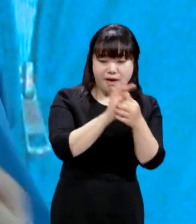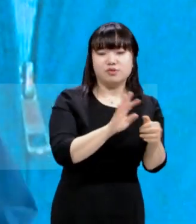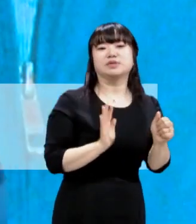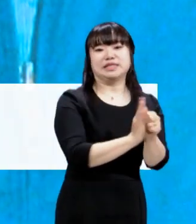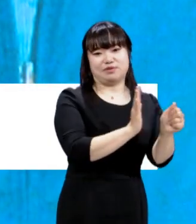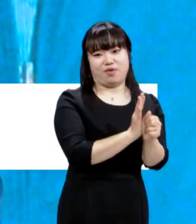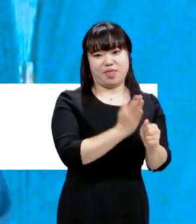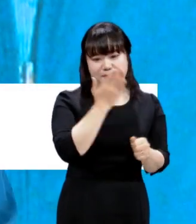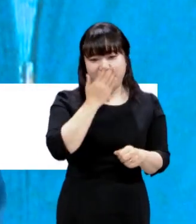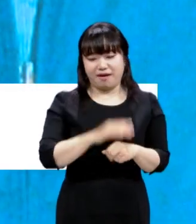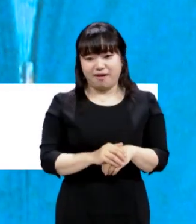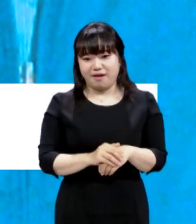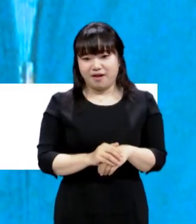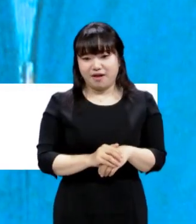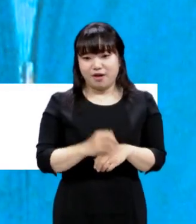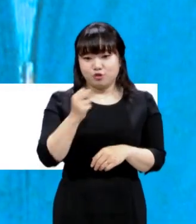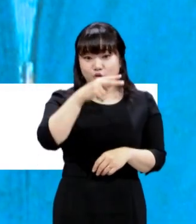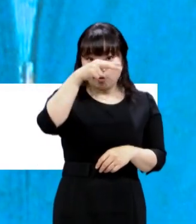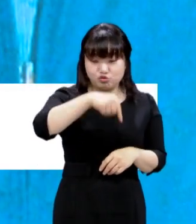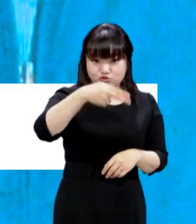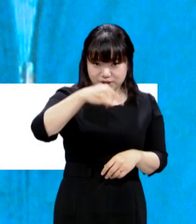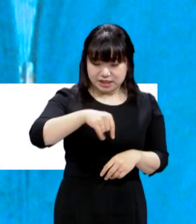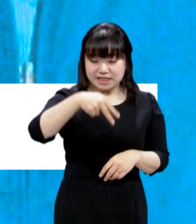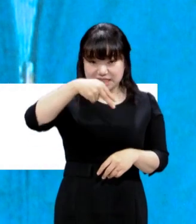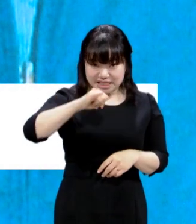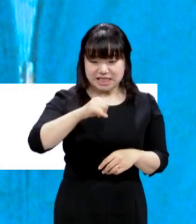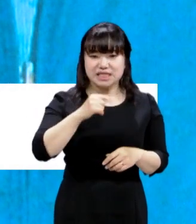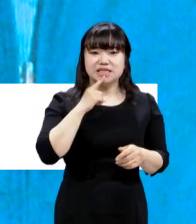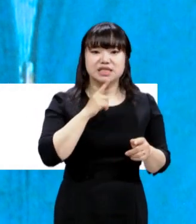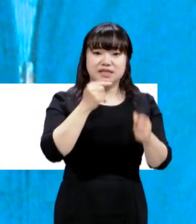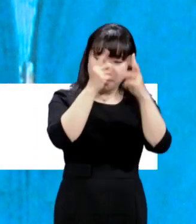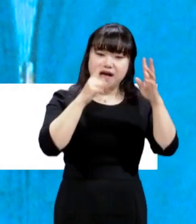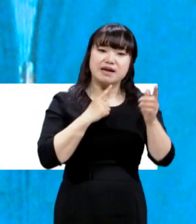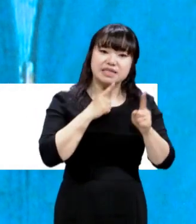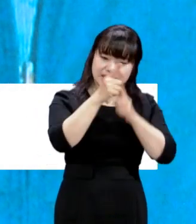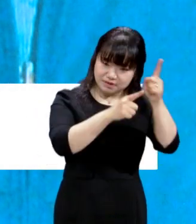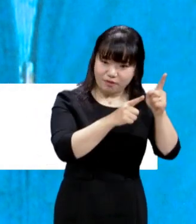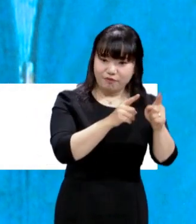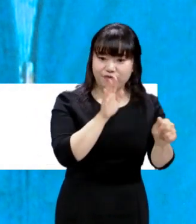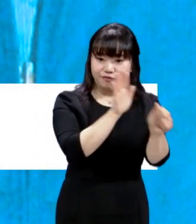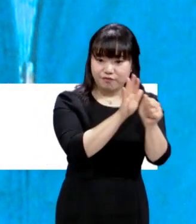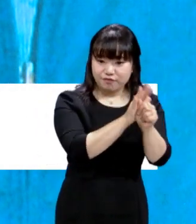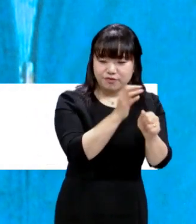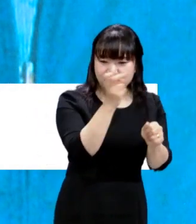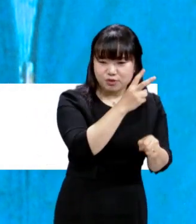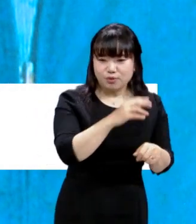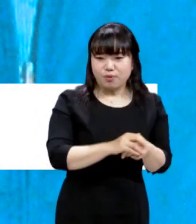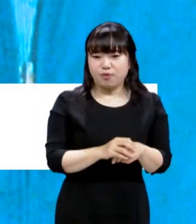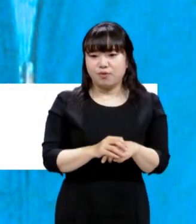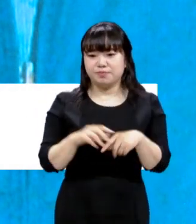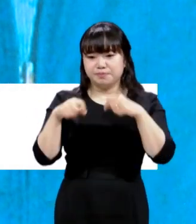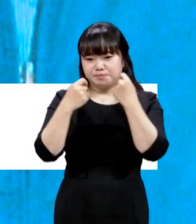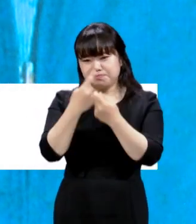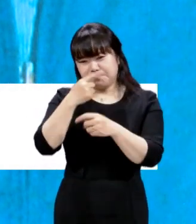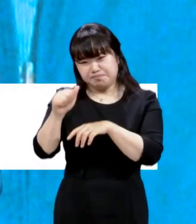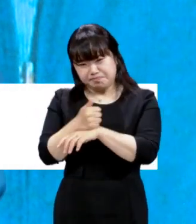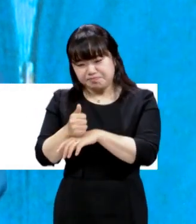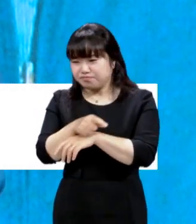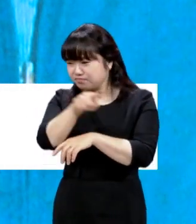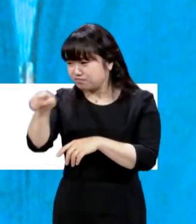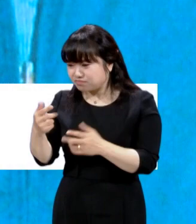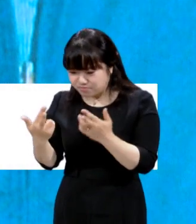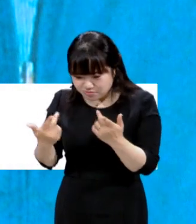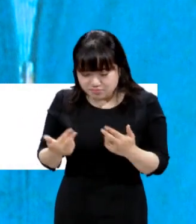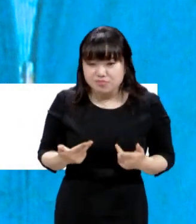지원과 또 하나는 교외 수월성 이라고 하는 어 학력 사교육 이상이 없어 4